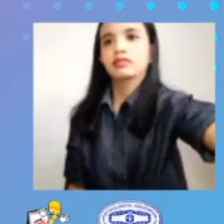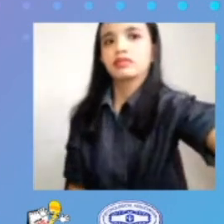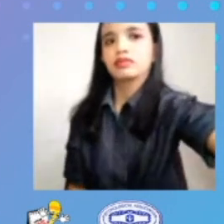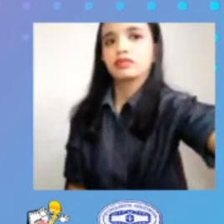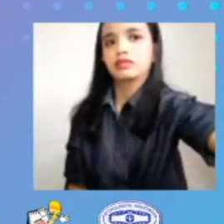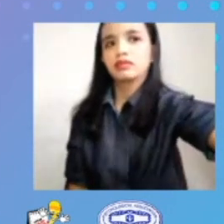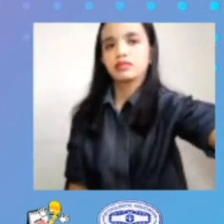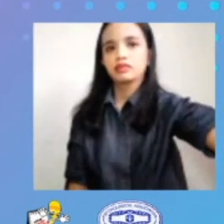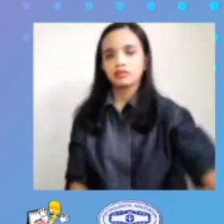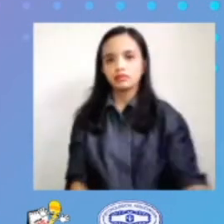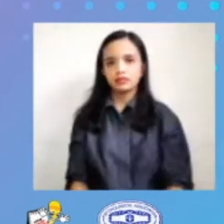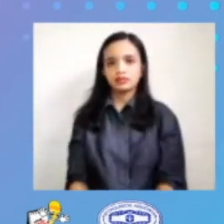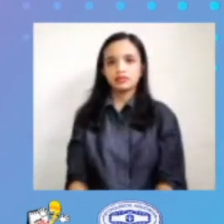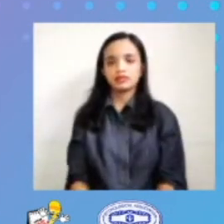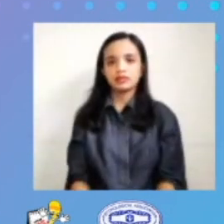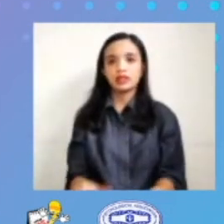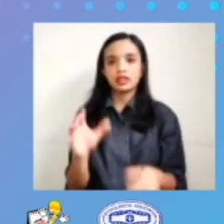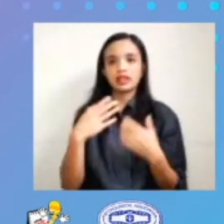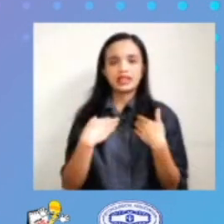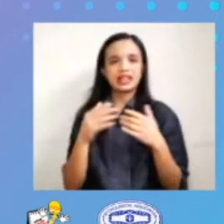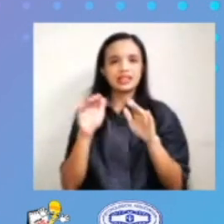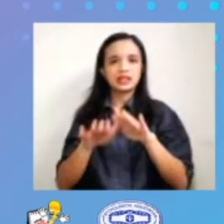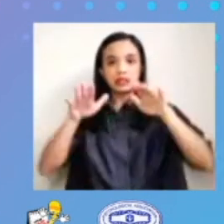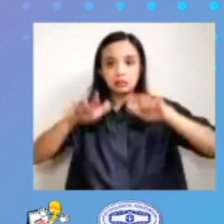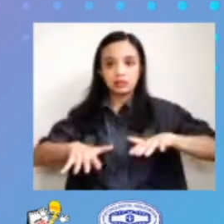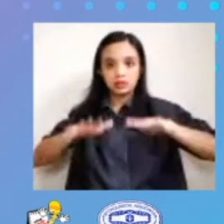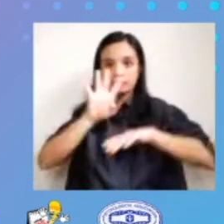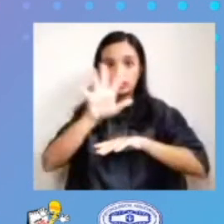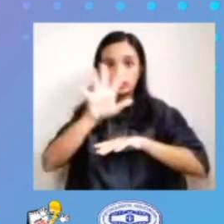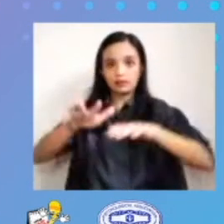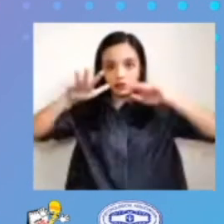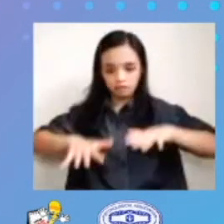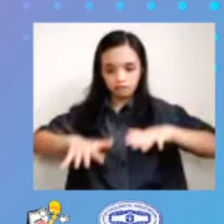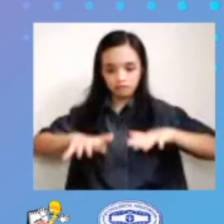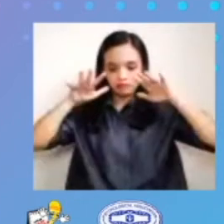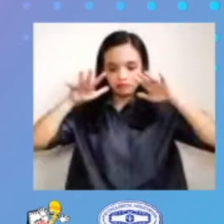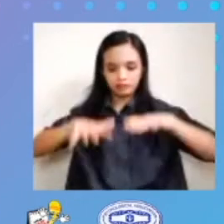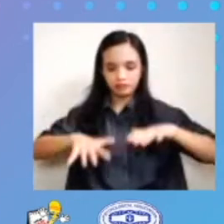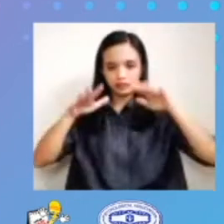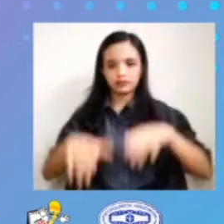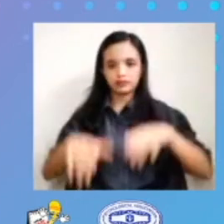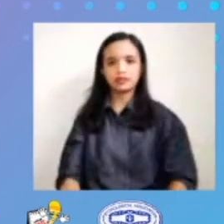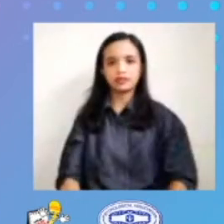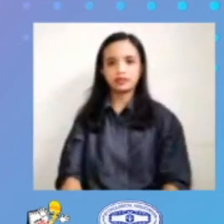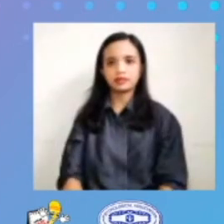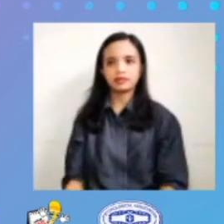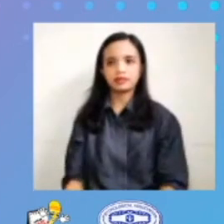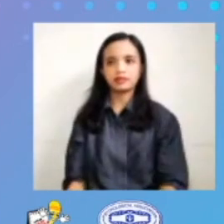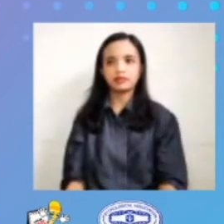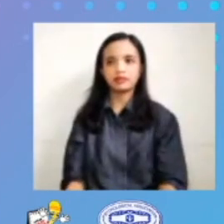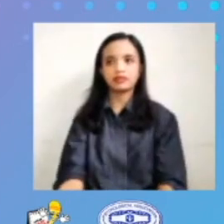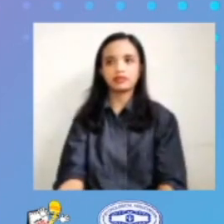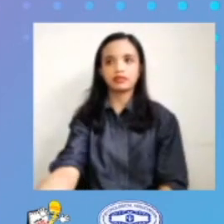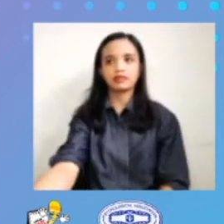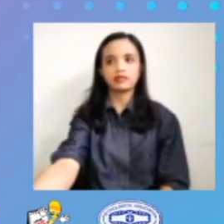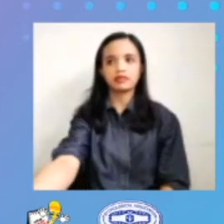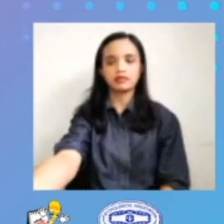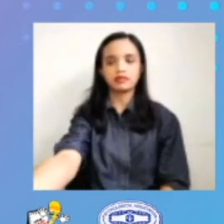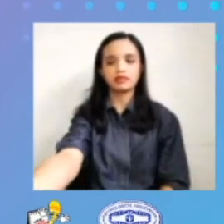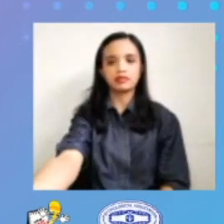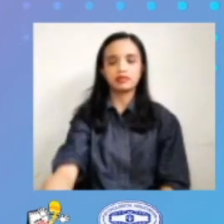no, gumaganda rin yung pakiramdam mo. Tapos pag may nakakita sa'yo, gumaganda rin ang mundo nila. Kasi kapag nakasimangot ka, di